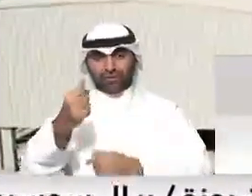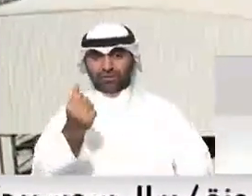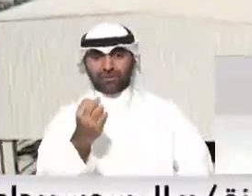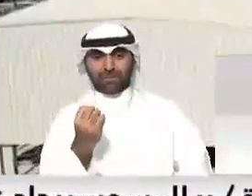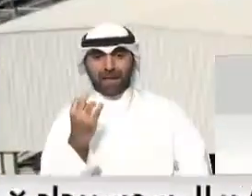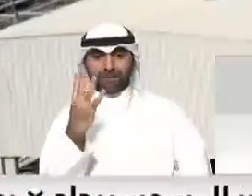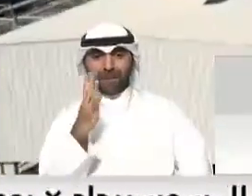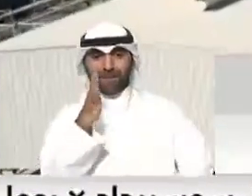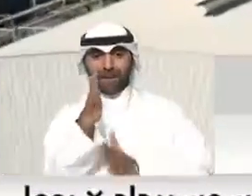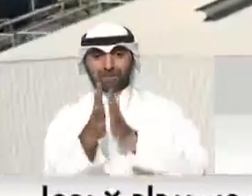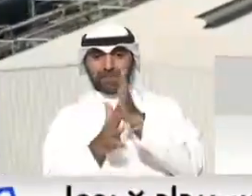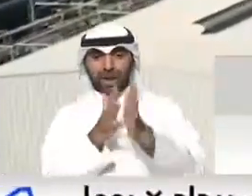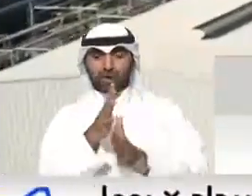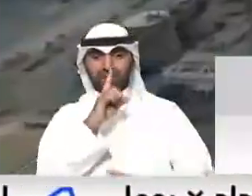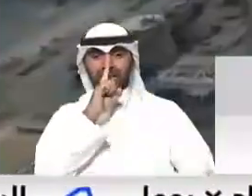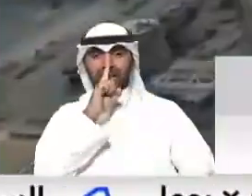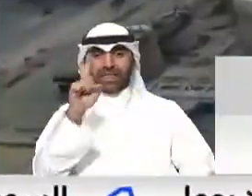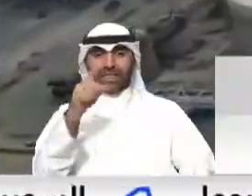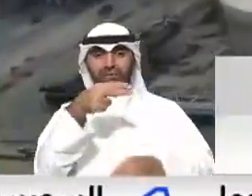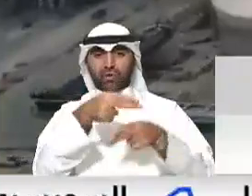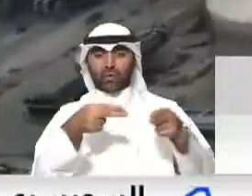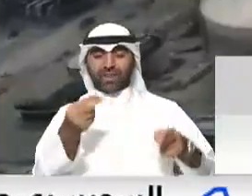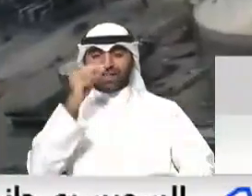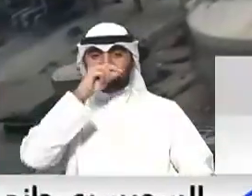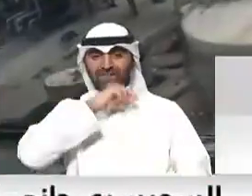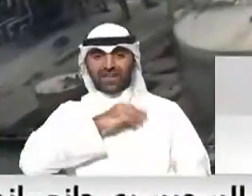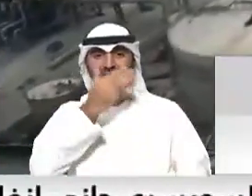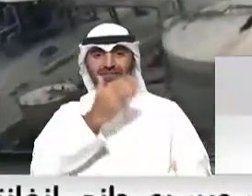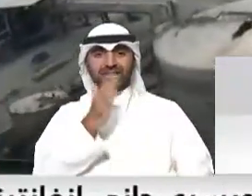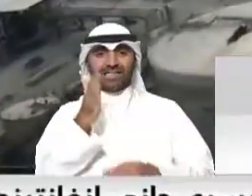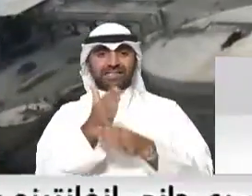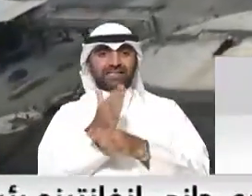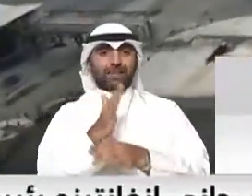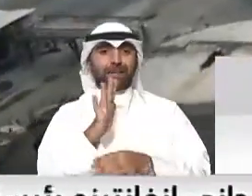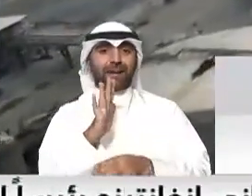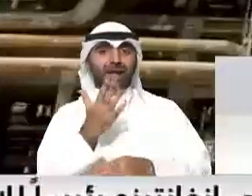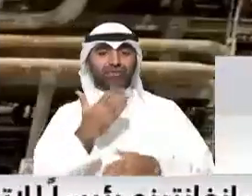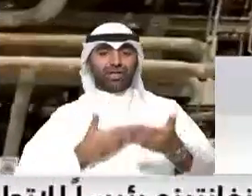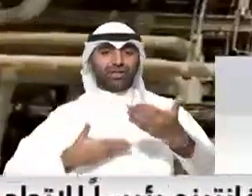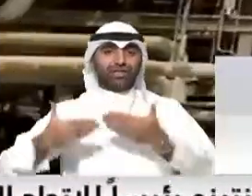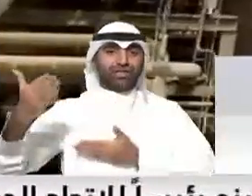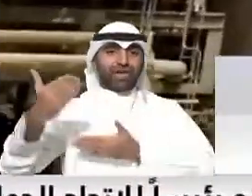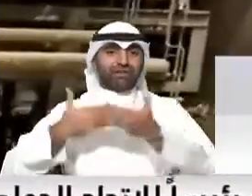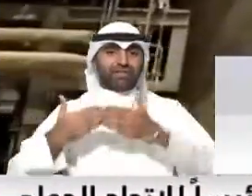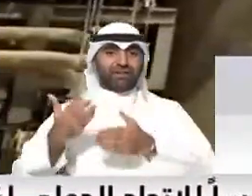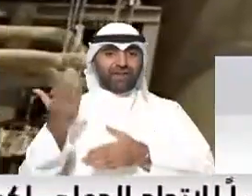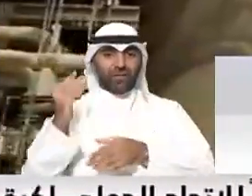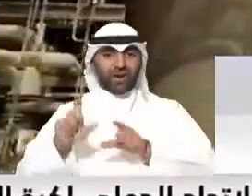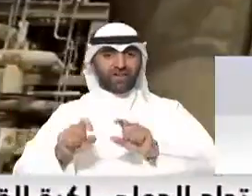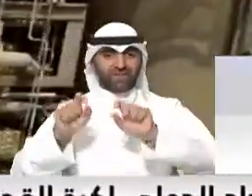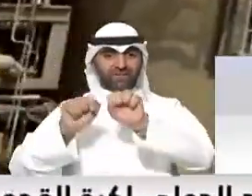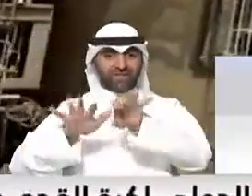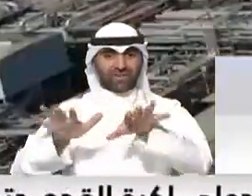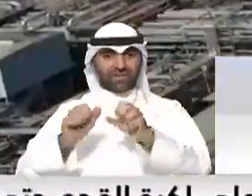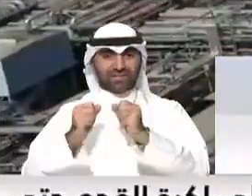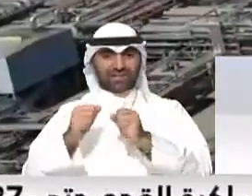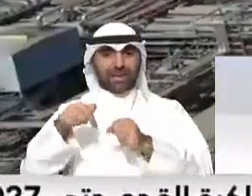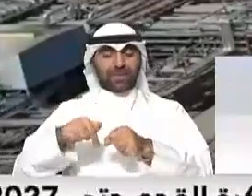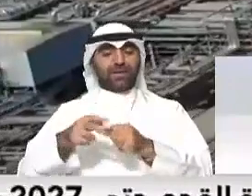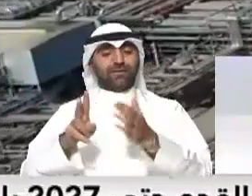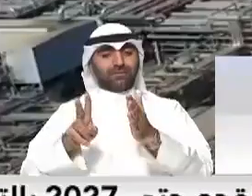وعشرين شهرا بسبب تباطؤ الصادرات والتي انخفضت بدورها بين اليابان ودوله